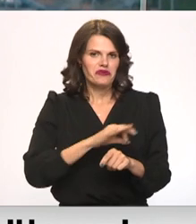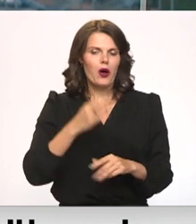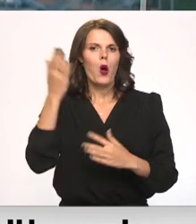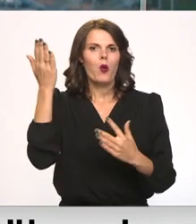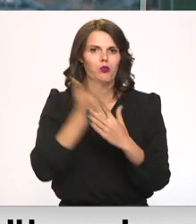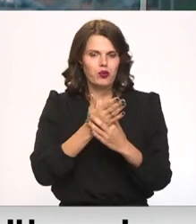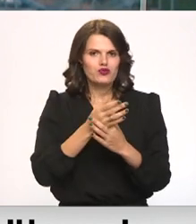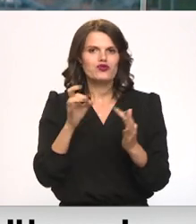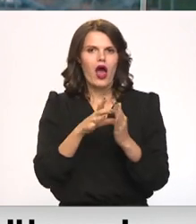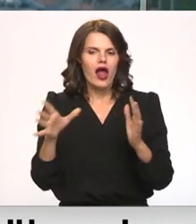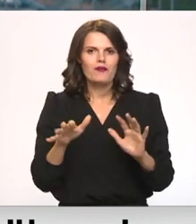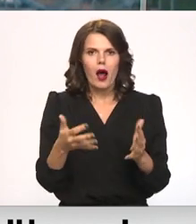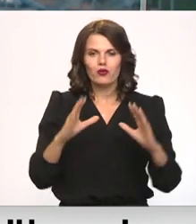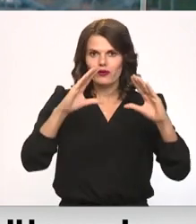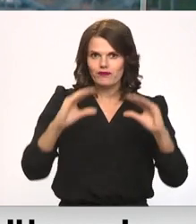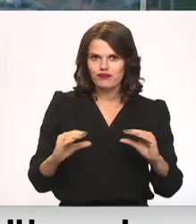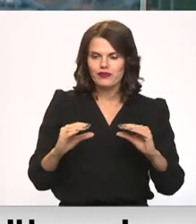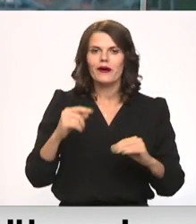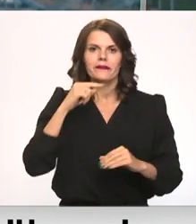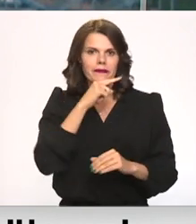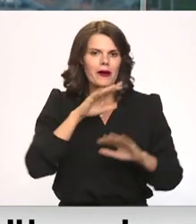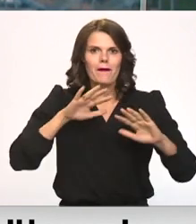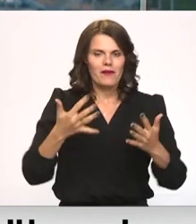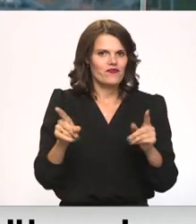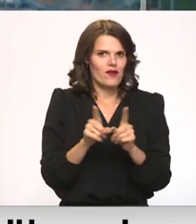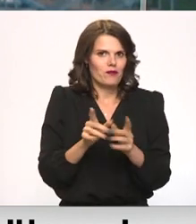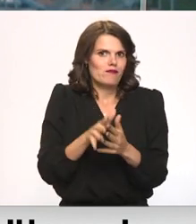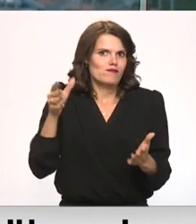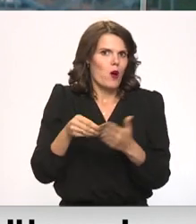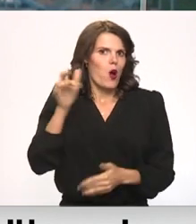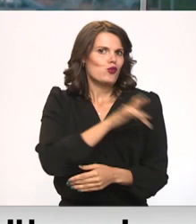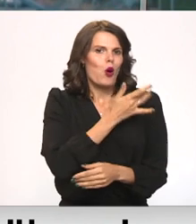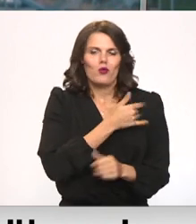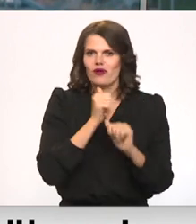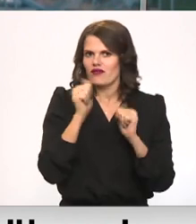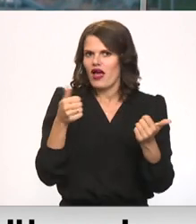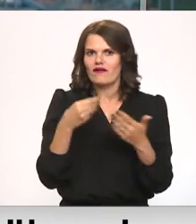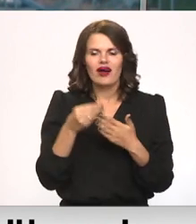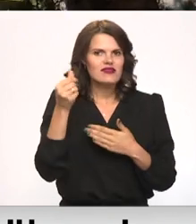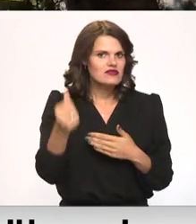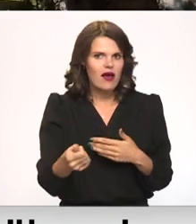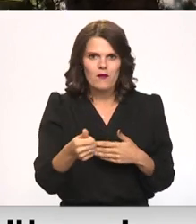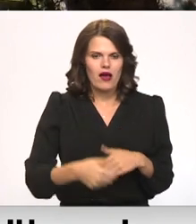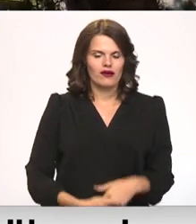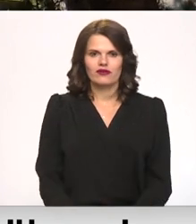patēriņu. Taču arī tas neglāb slimnīcu no nesamaksājumiem rēķiniem. Plašākā aizkīnas reportāžā.